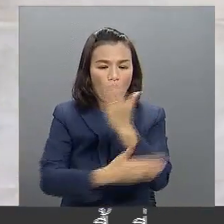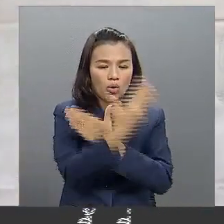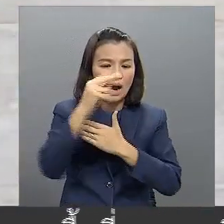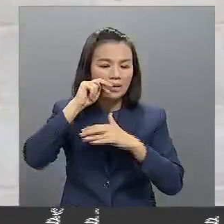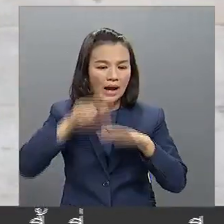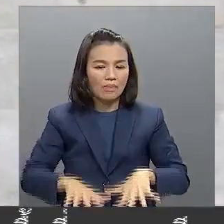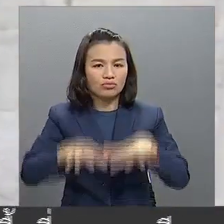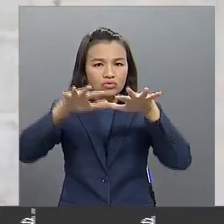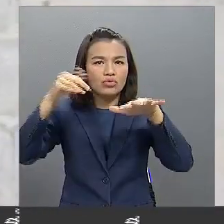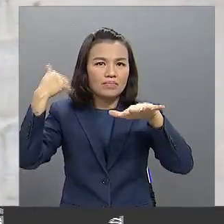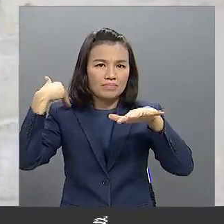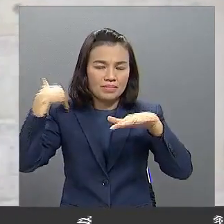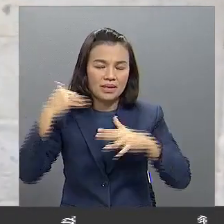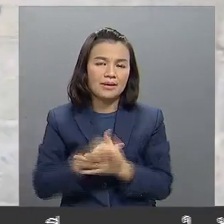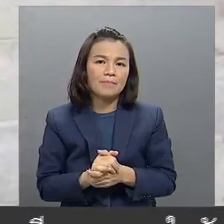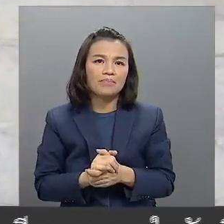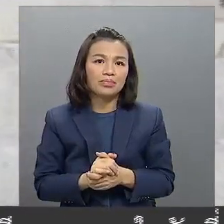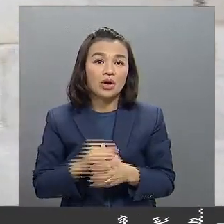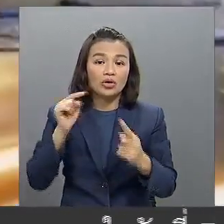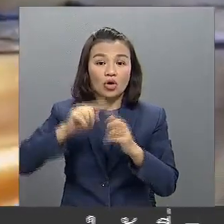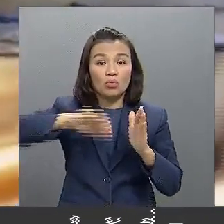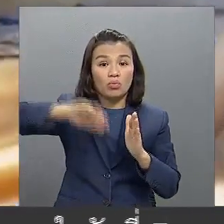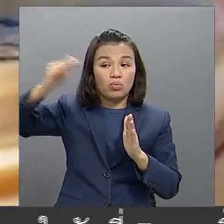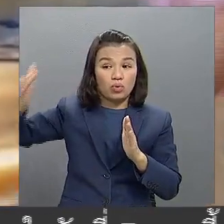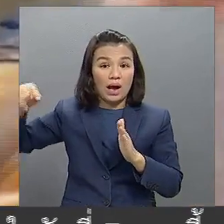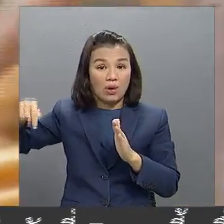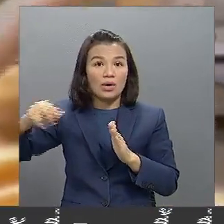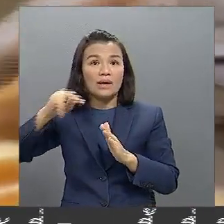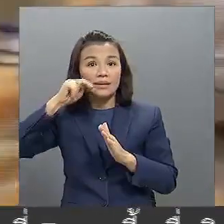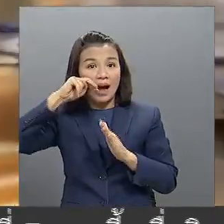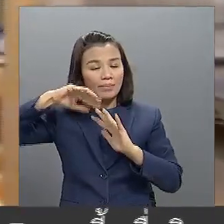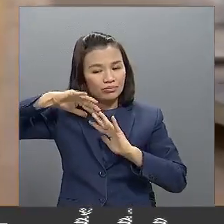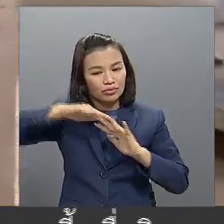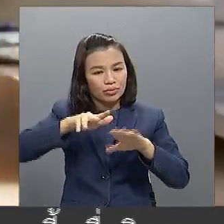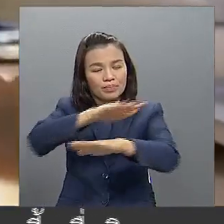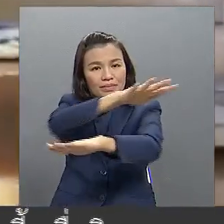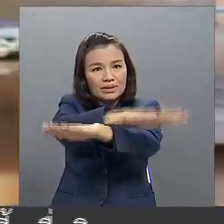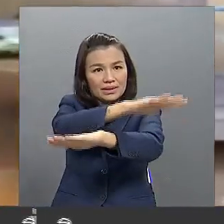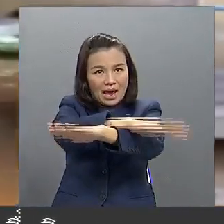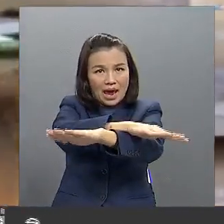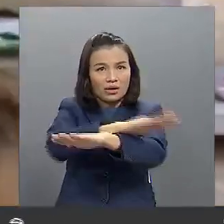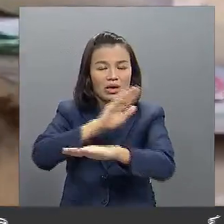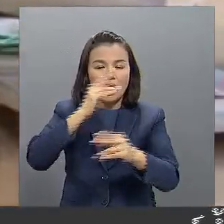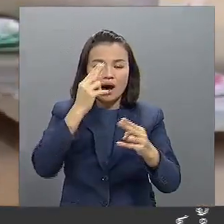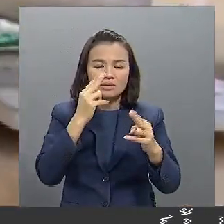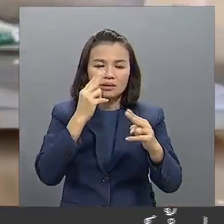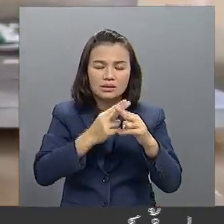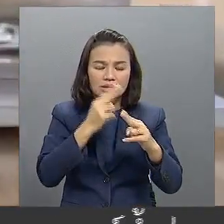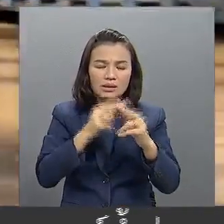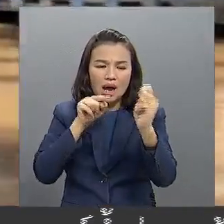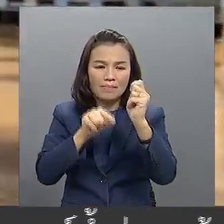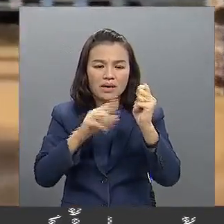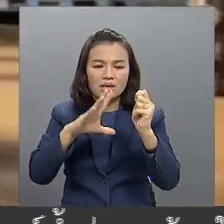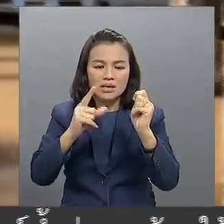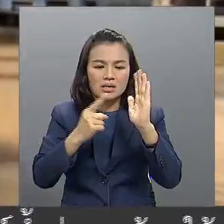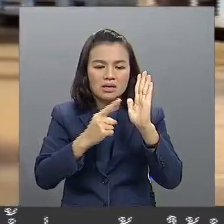ส่วนบริเวณโซนเทือกเขาแก่งกลุงน้ำได้ไหลเข้าท่วมพื้นที่บริเวณสี่แยกชัยยาอำเภอชัยยาเป็นทางยาวเกือบ2กิโลเมตรล่าสุด